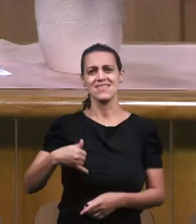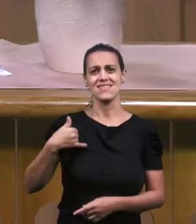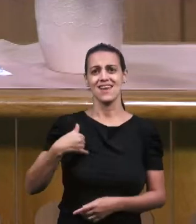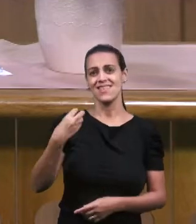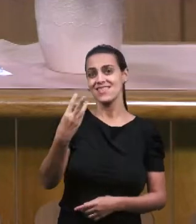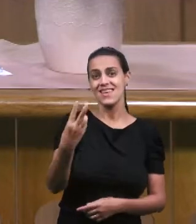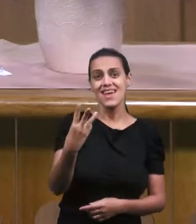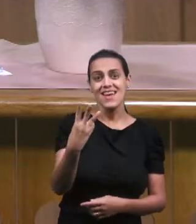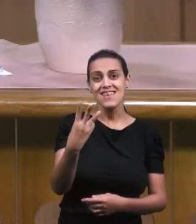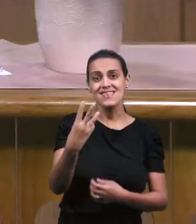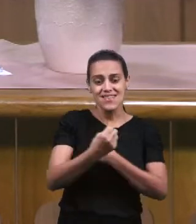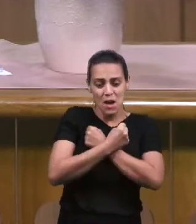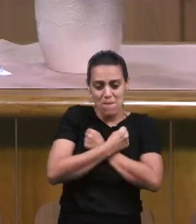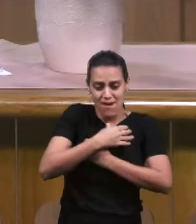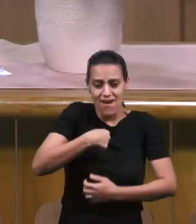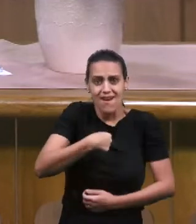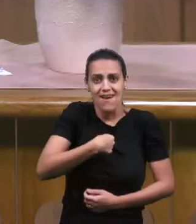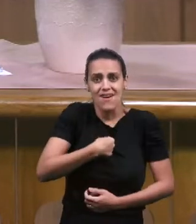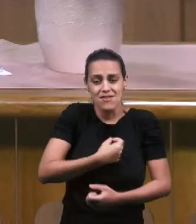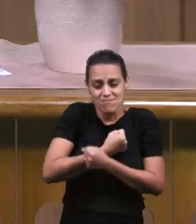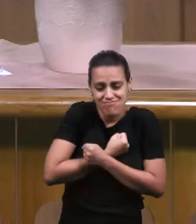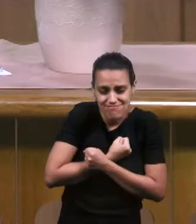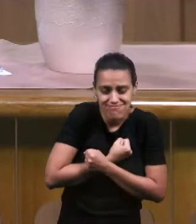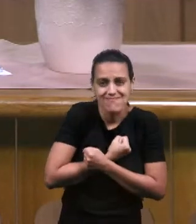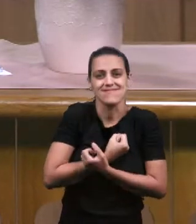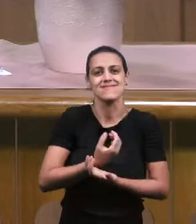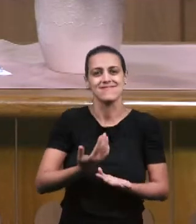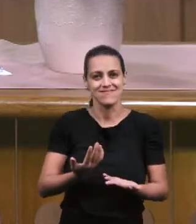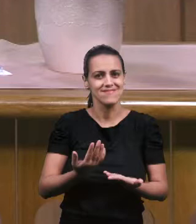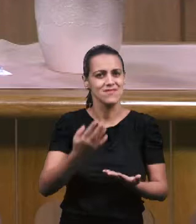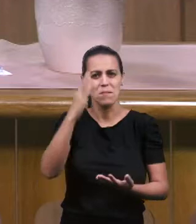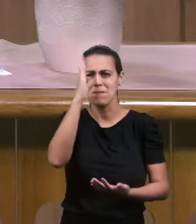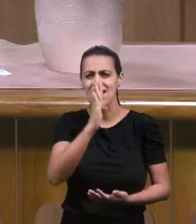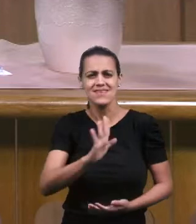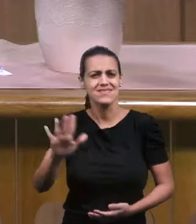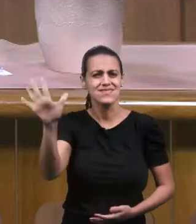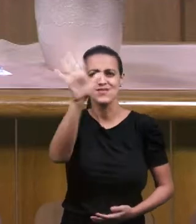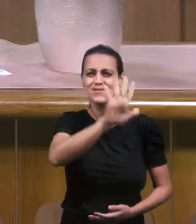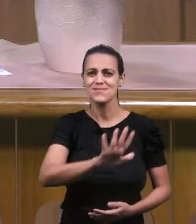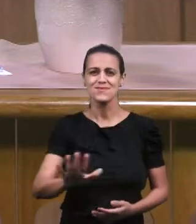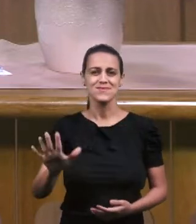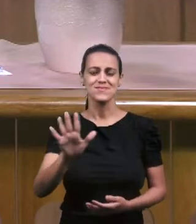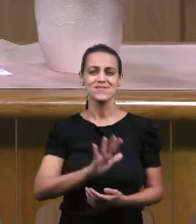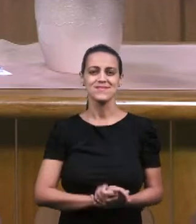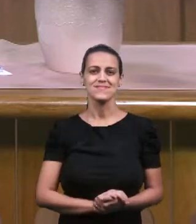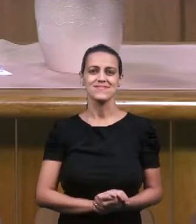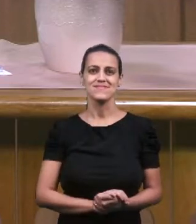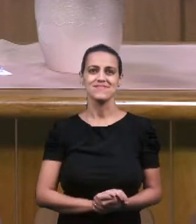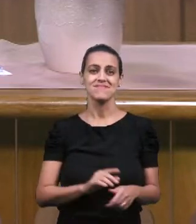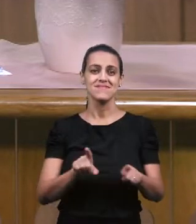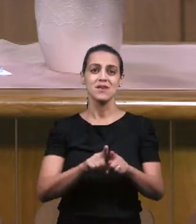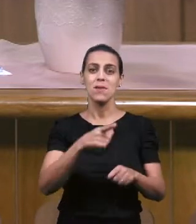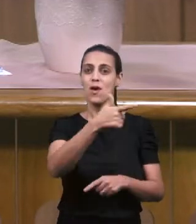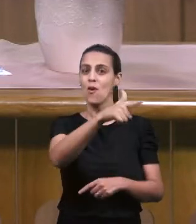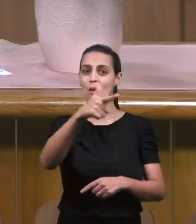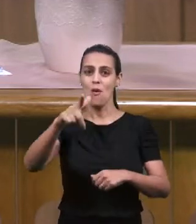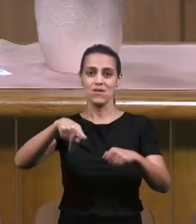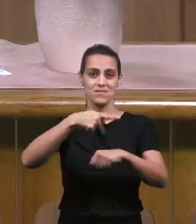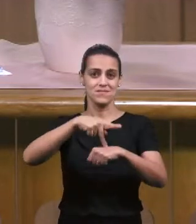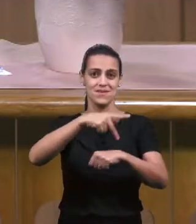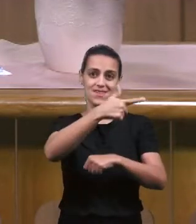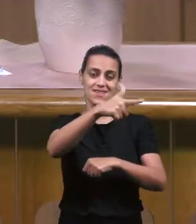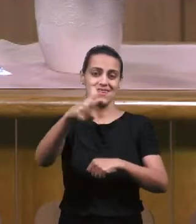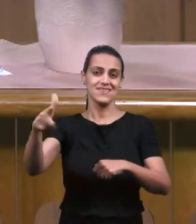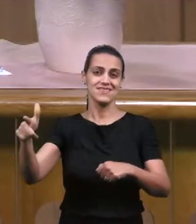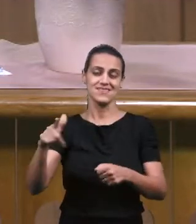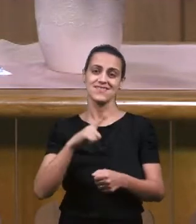donc des enfants de 3 ans d'âge qui m'ont embrassé, et pas seulement elle, mais de tout le Brésil et aussi d'autres parties du